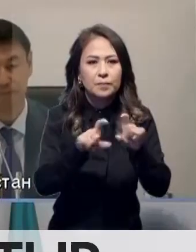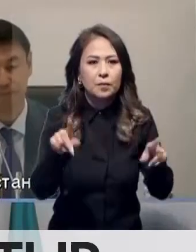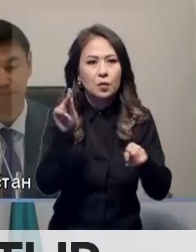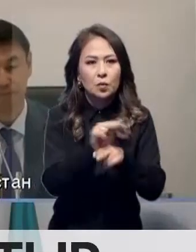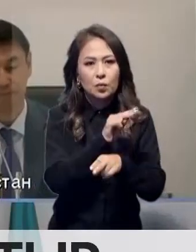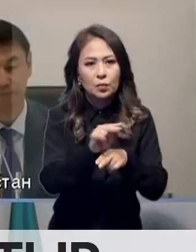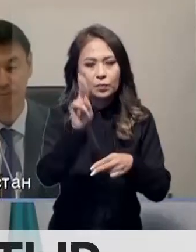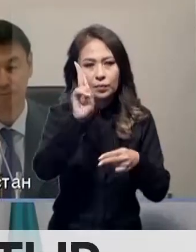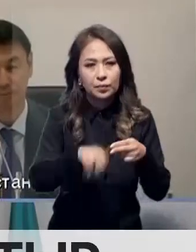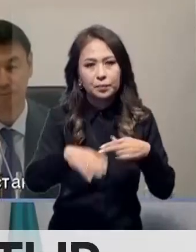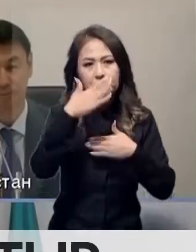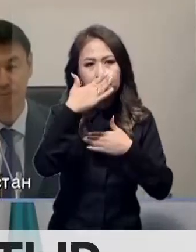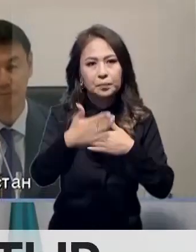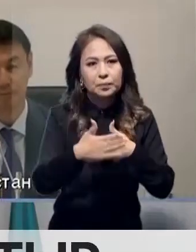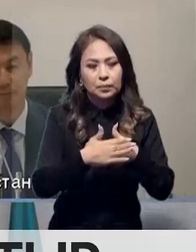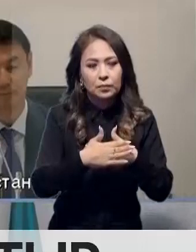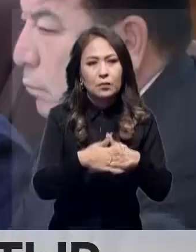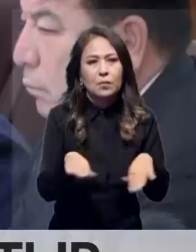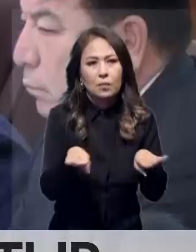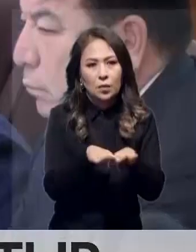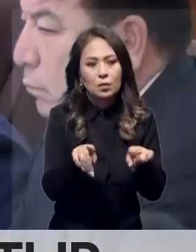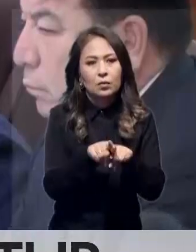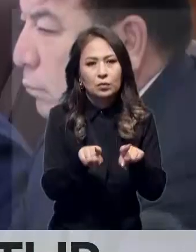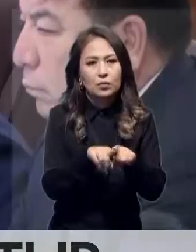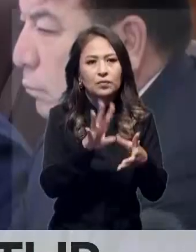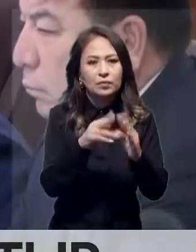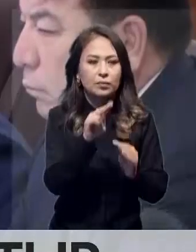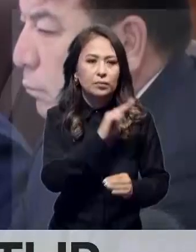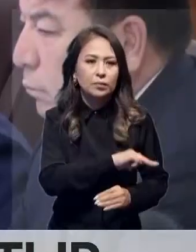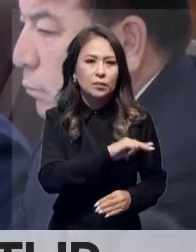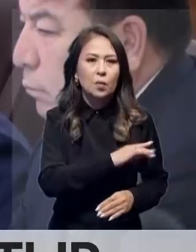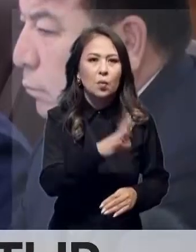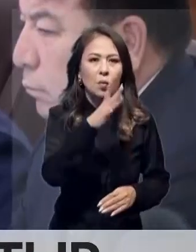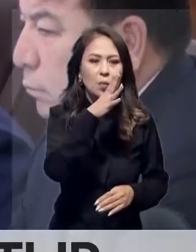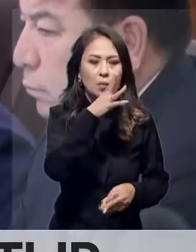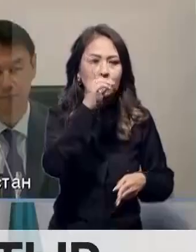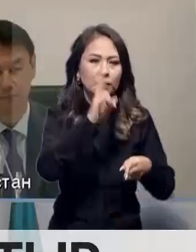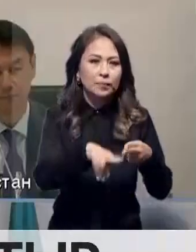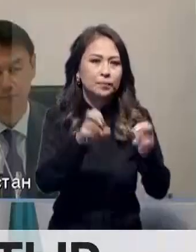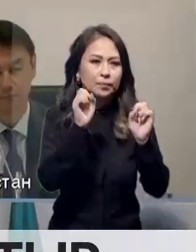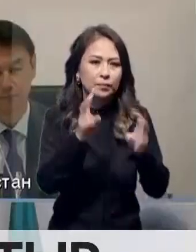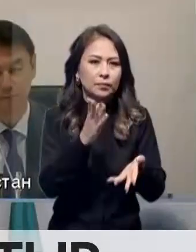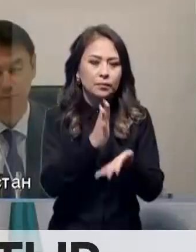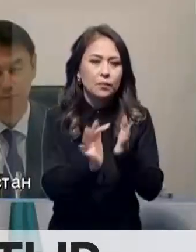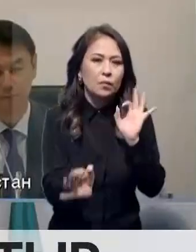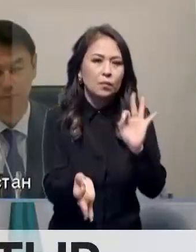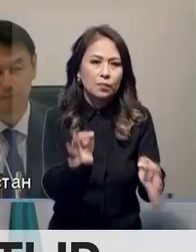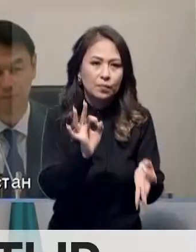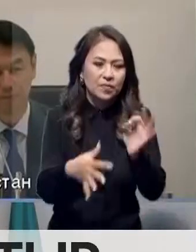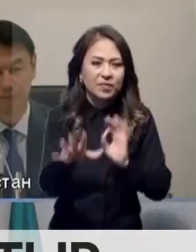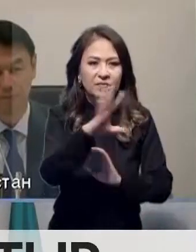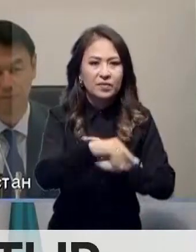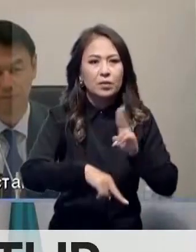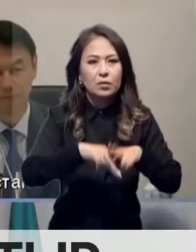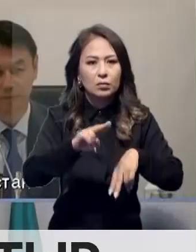жөндеу жұмыстары аяқталуға жақын. Бірақ мұнда да жұмыстардың уақытында аяқталмай қалу қаупі бар. Нормаға сәйкес барлық құрылыс